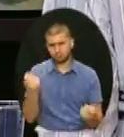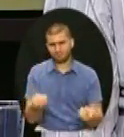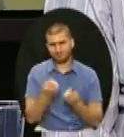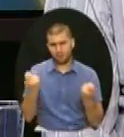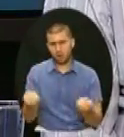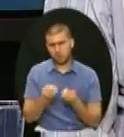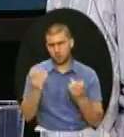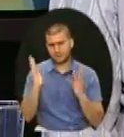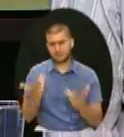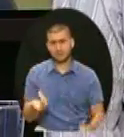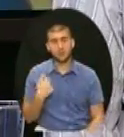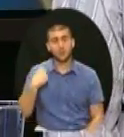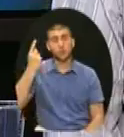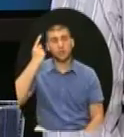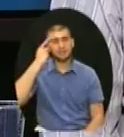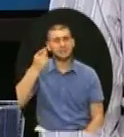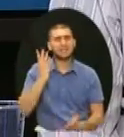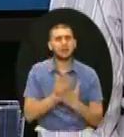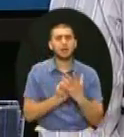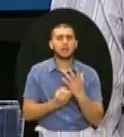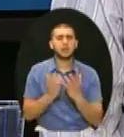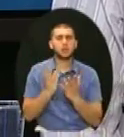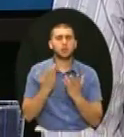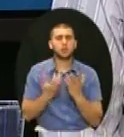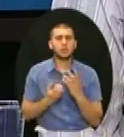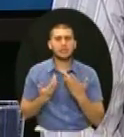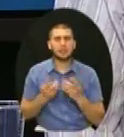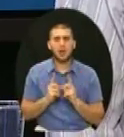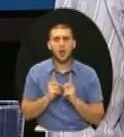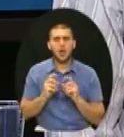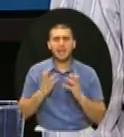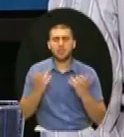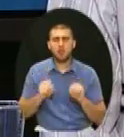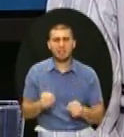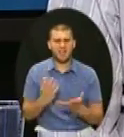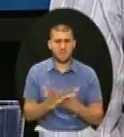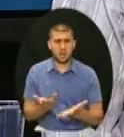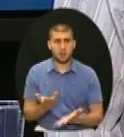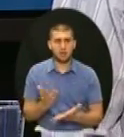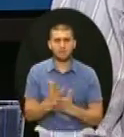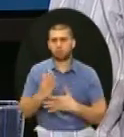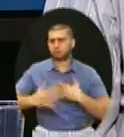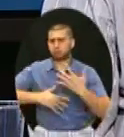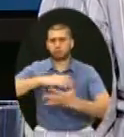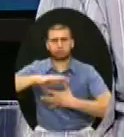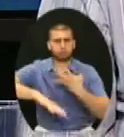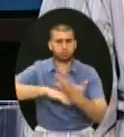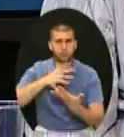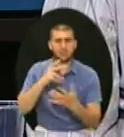חושב זה יצא מפרופורציה. העניין זה הרי כדור